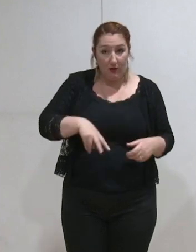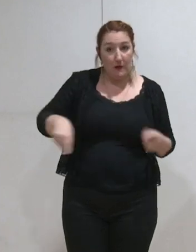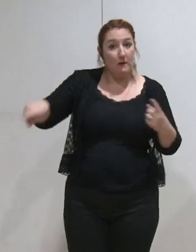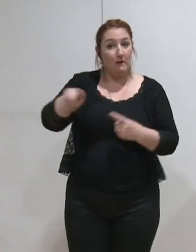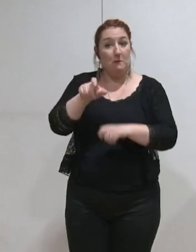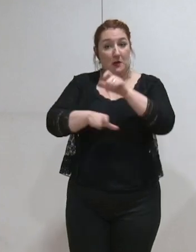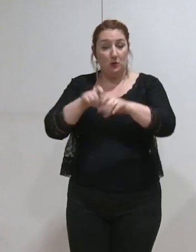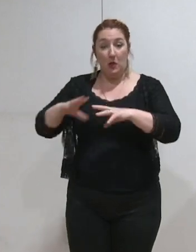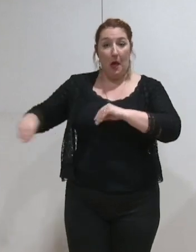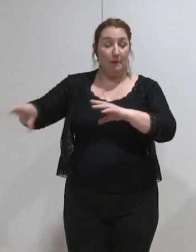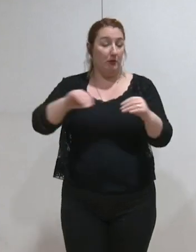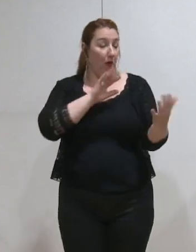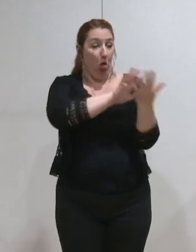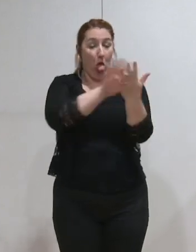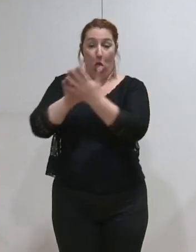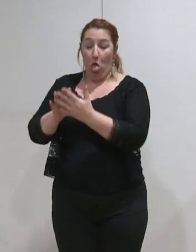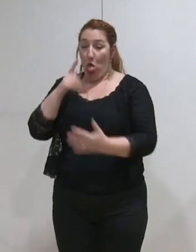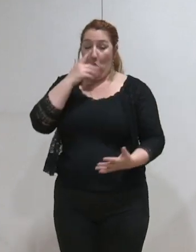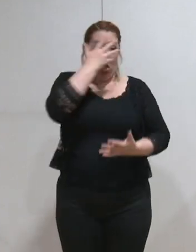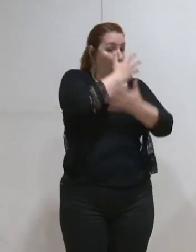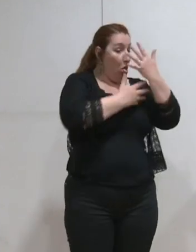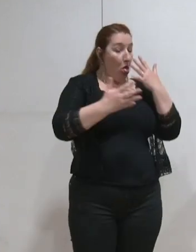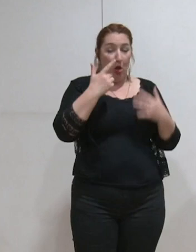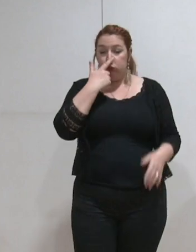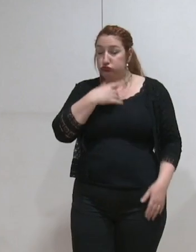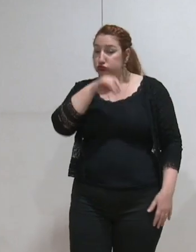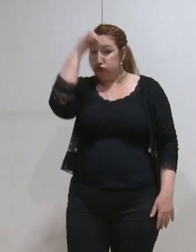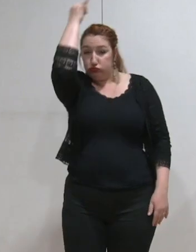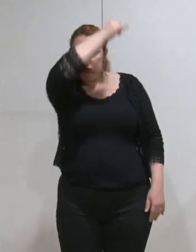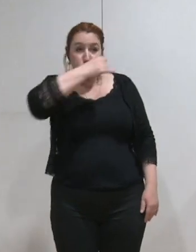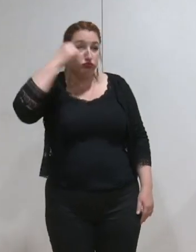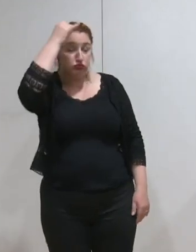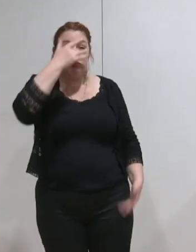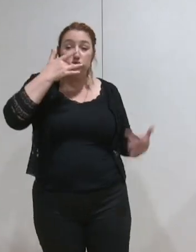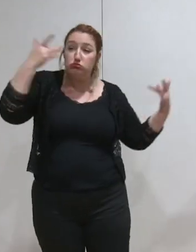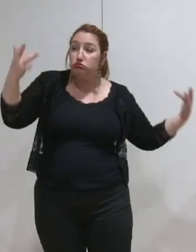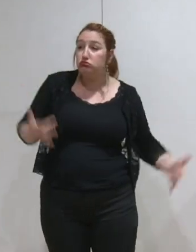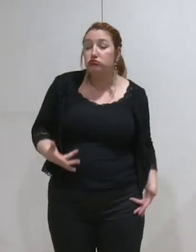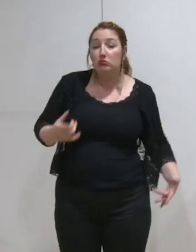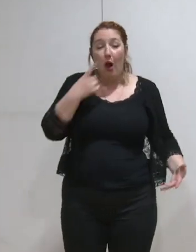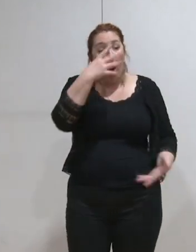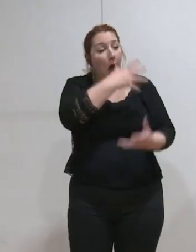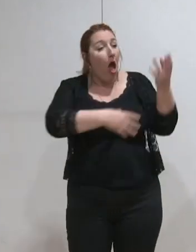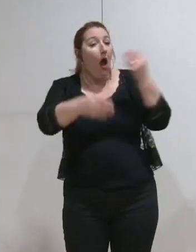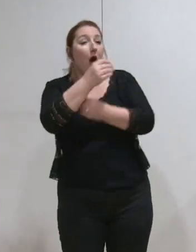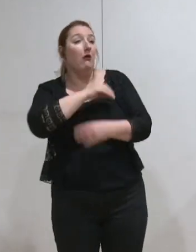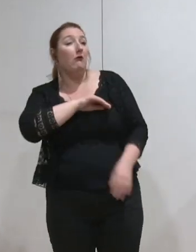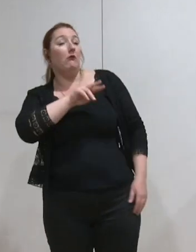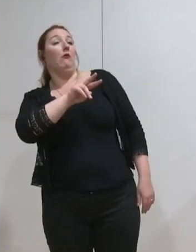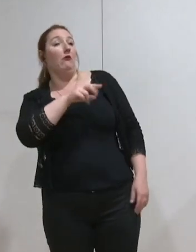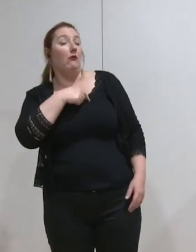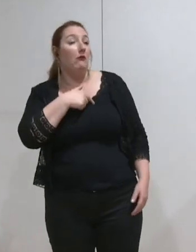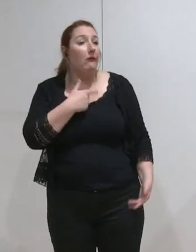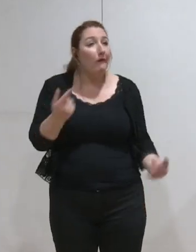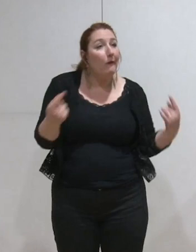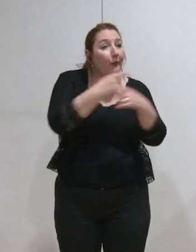les habitants qui ont dénoncé une constatation bidon qui ont été extrêmement déçus de voir que en réalité tout ce qui